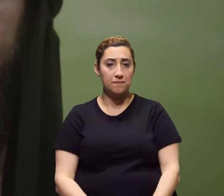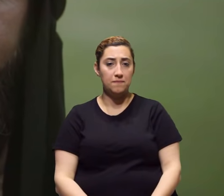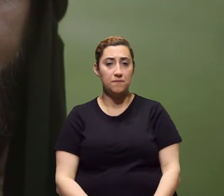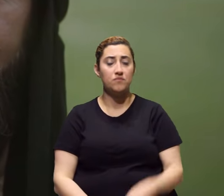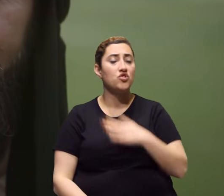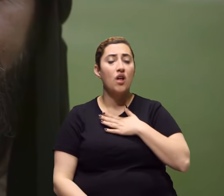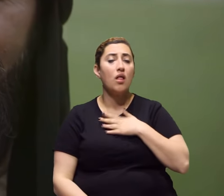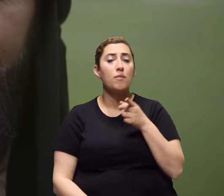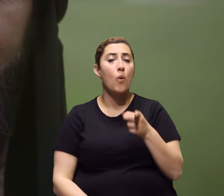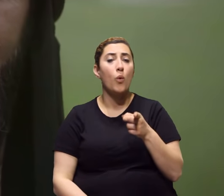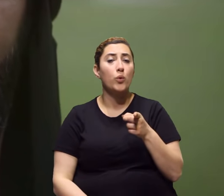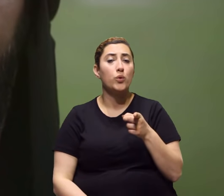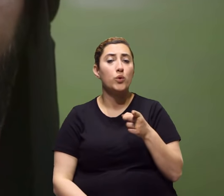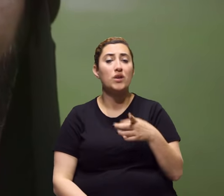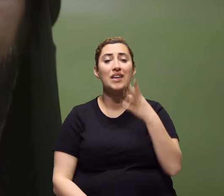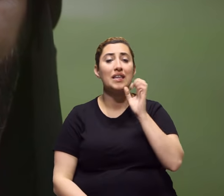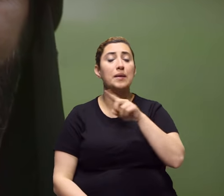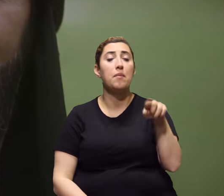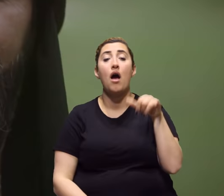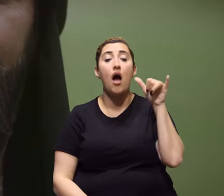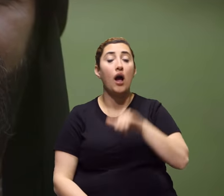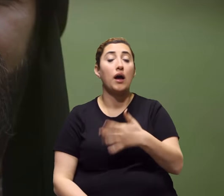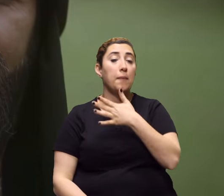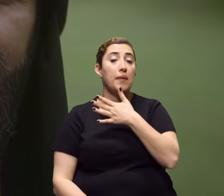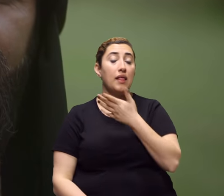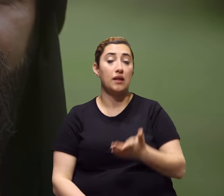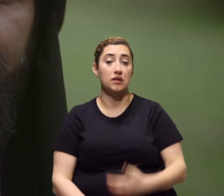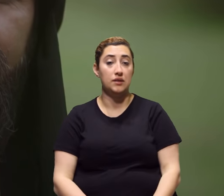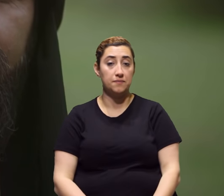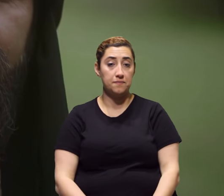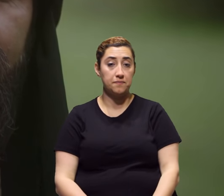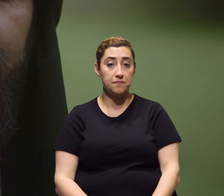Can odur. Kim hakka eri.